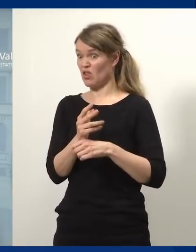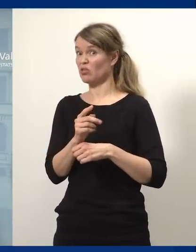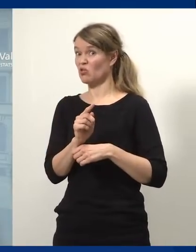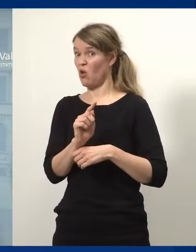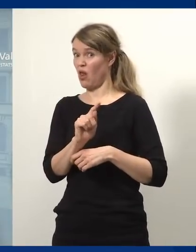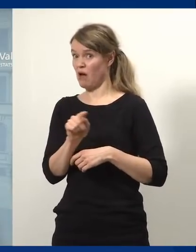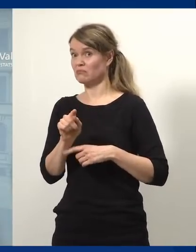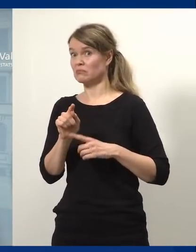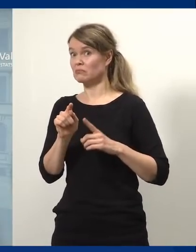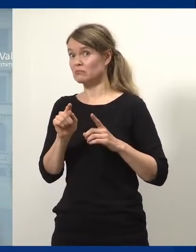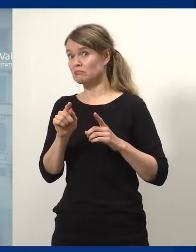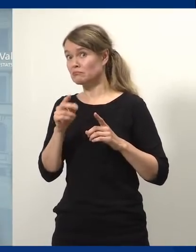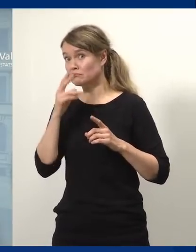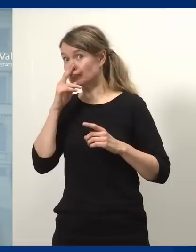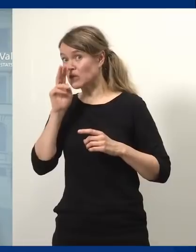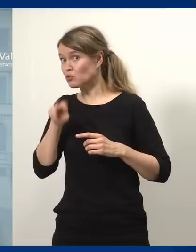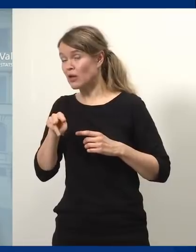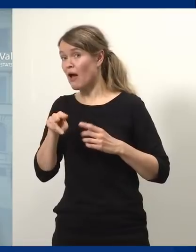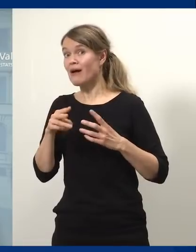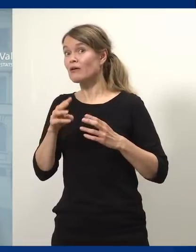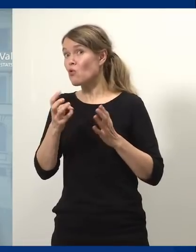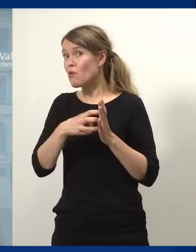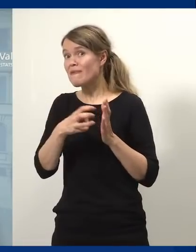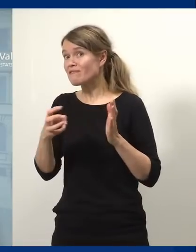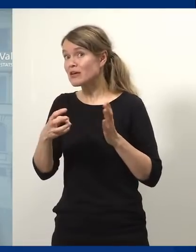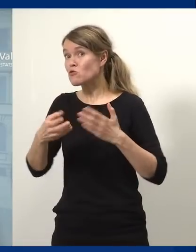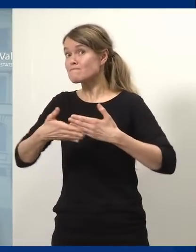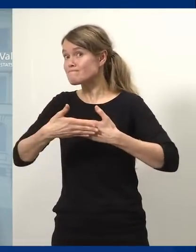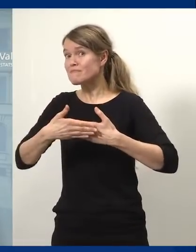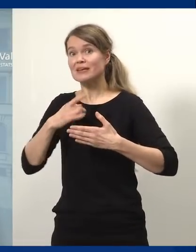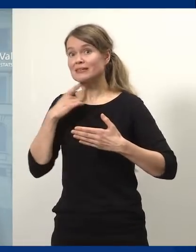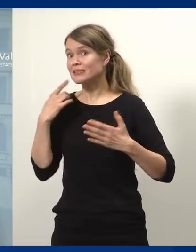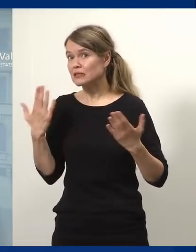Suomea kiinni pidempään kuin tuon 3 viikkoa?